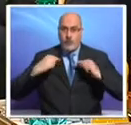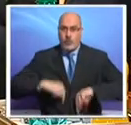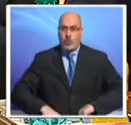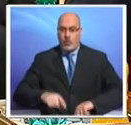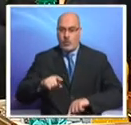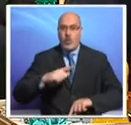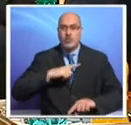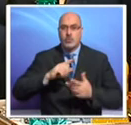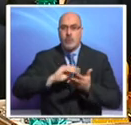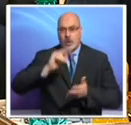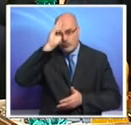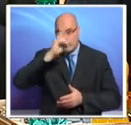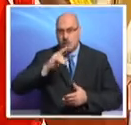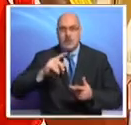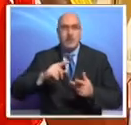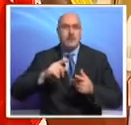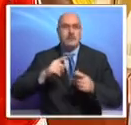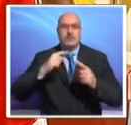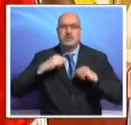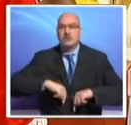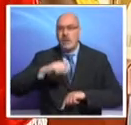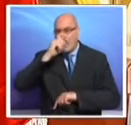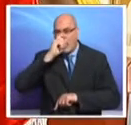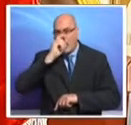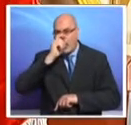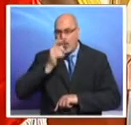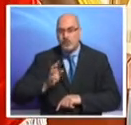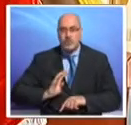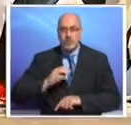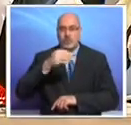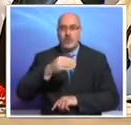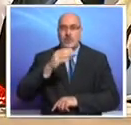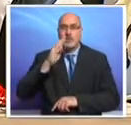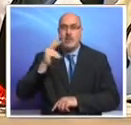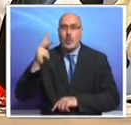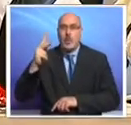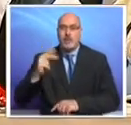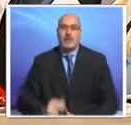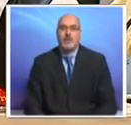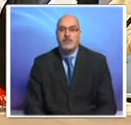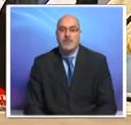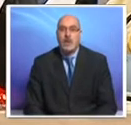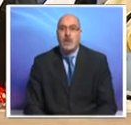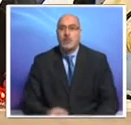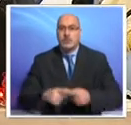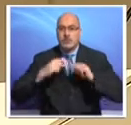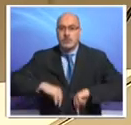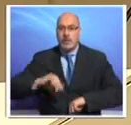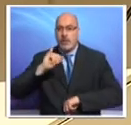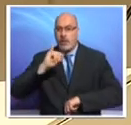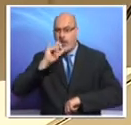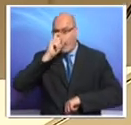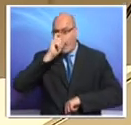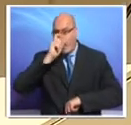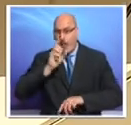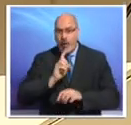الحكومة والأمين العام لمجلس وزراء الداخلية العرب محمد بن علي كومان ووزراء داخلية الدول العربية